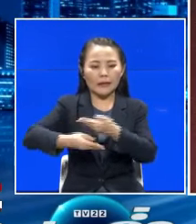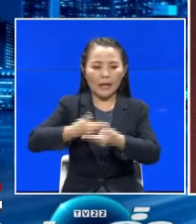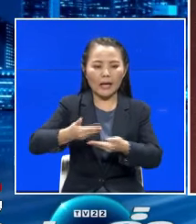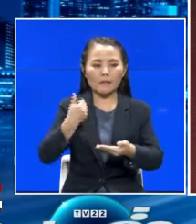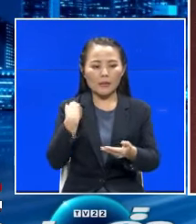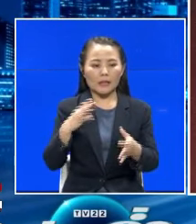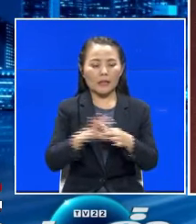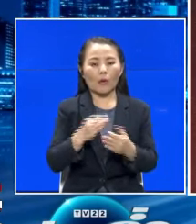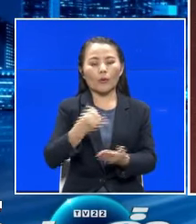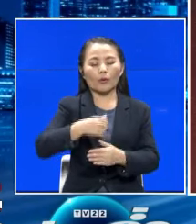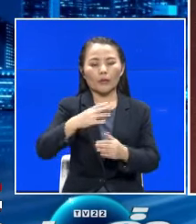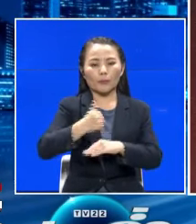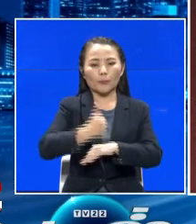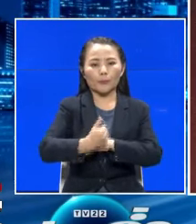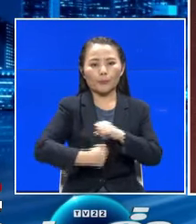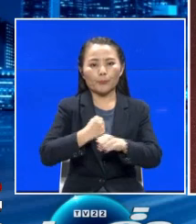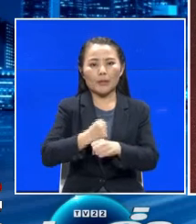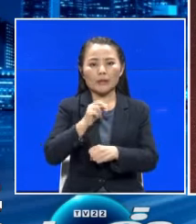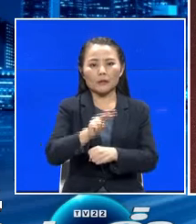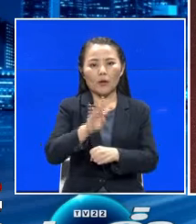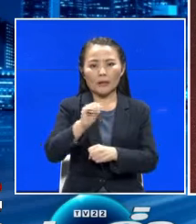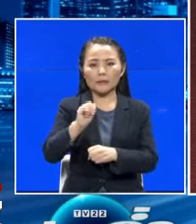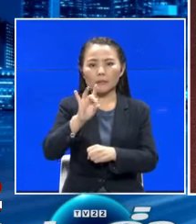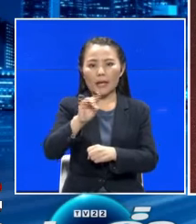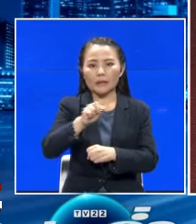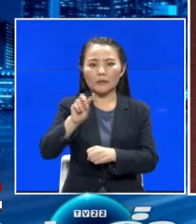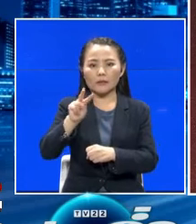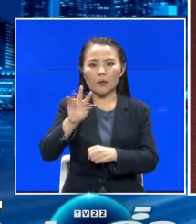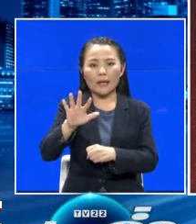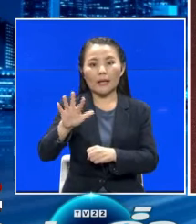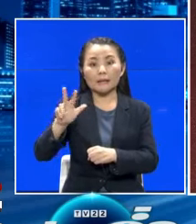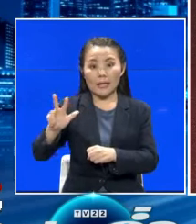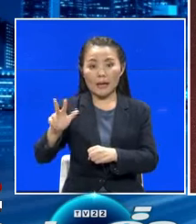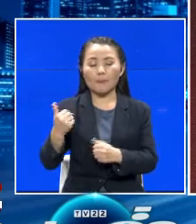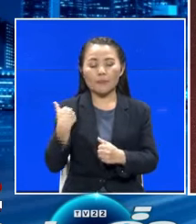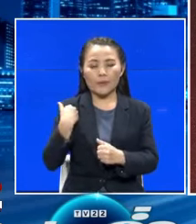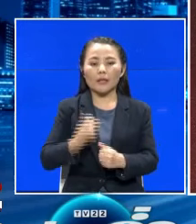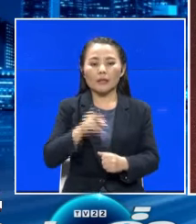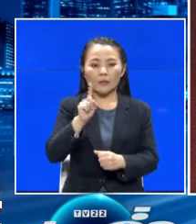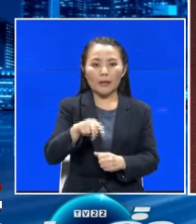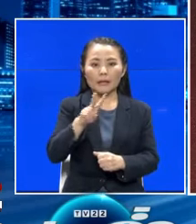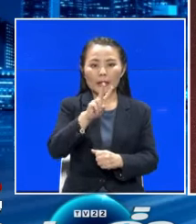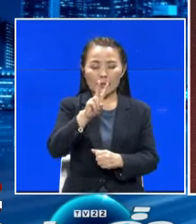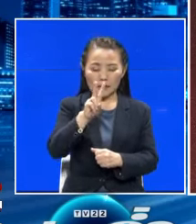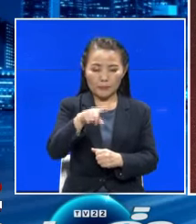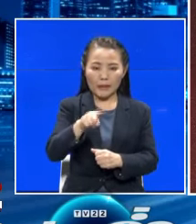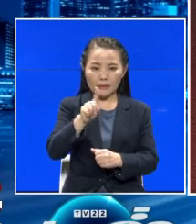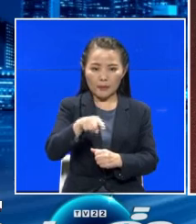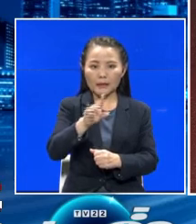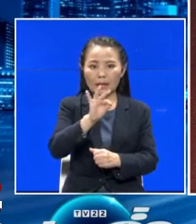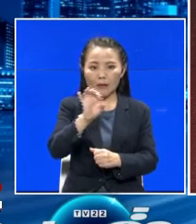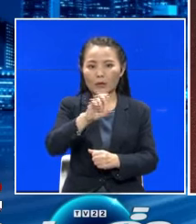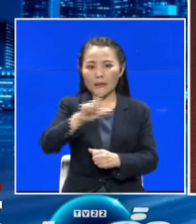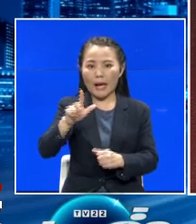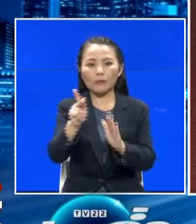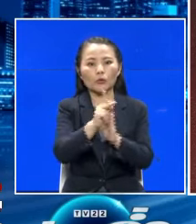ทบทางการเมืองระหว่างปี2548ถึงปี2553จำนวน 1,900 ล้านบาทโดยไม่มีกฎหมายร